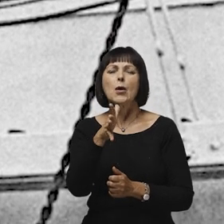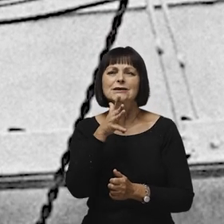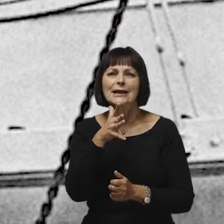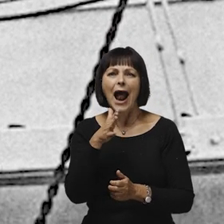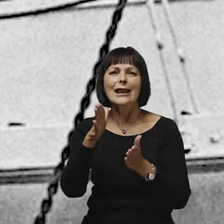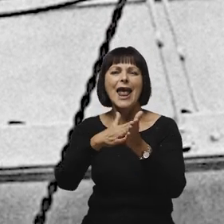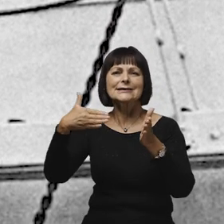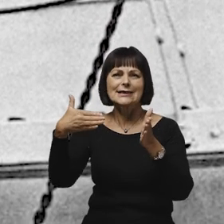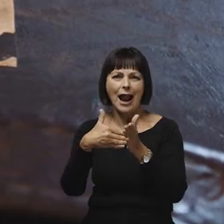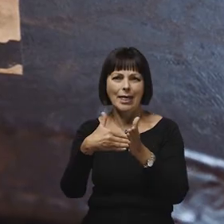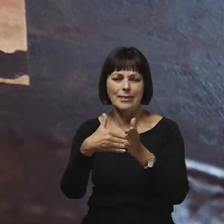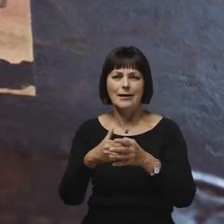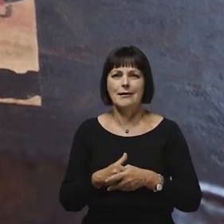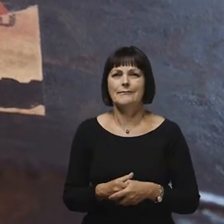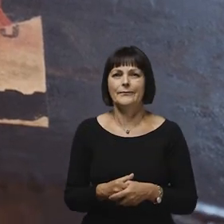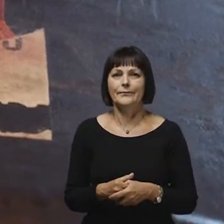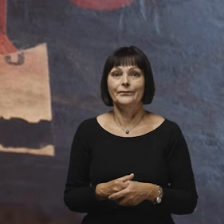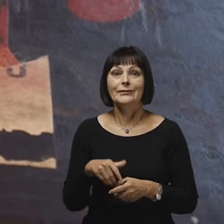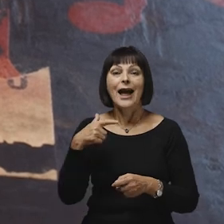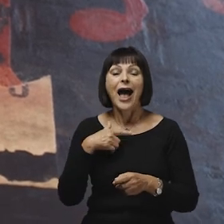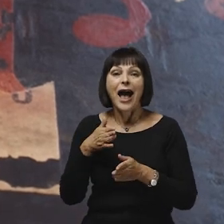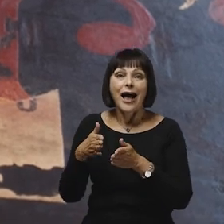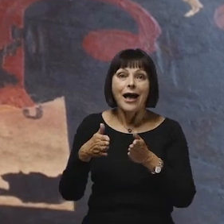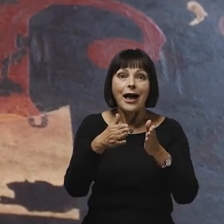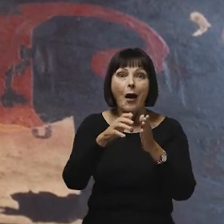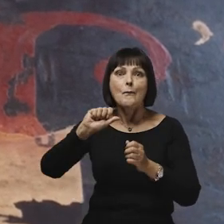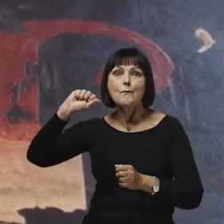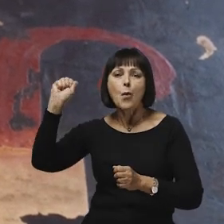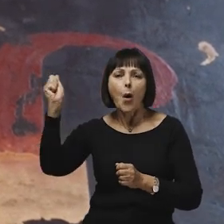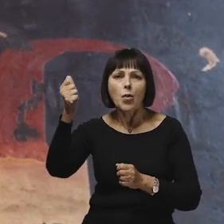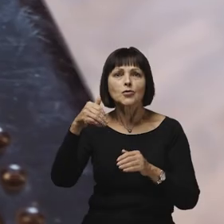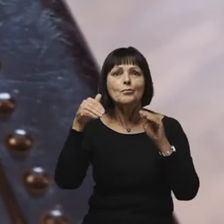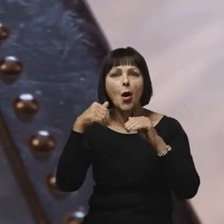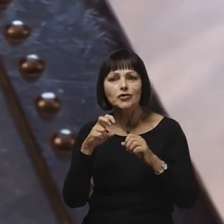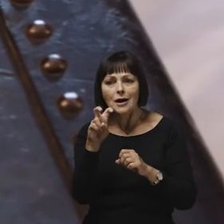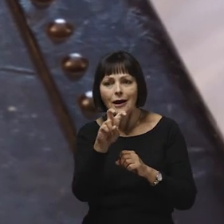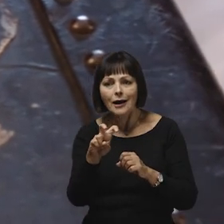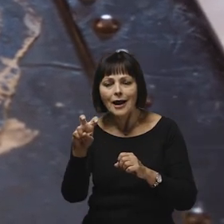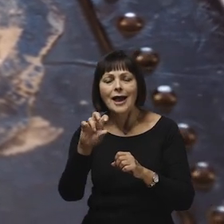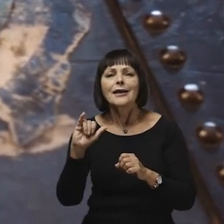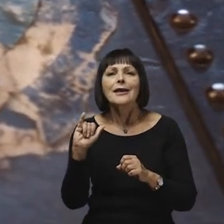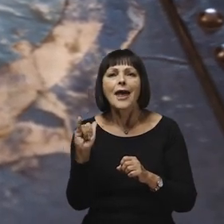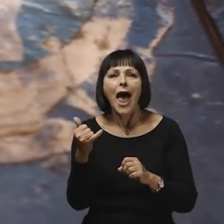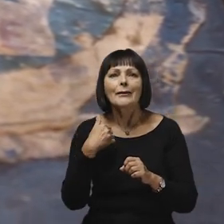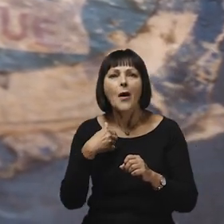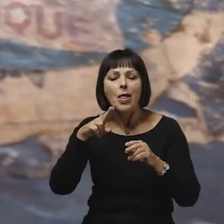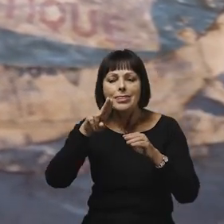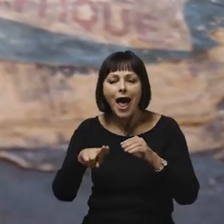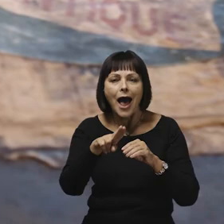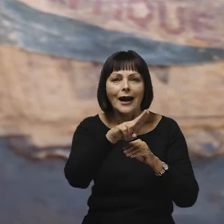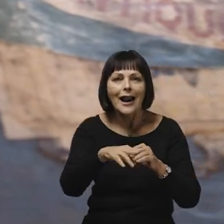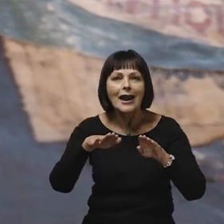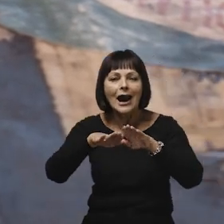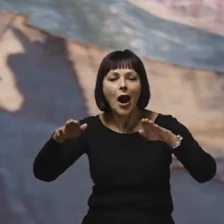Nową Zelandię i Tasmanię. Trasy jego wojaży prześledzić możemy na podstawie naklejek na